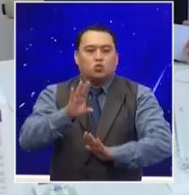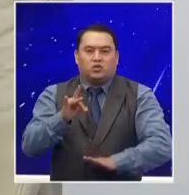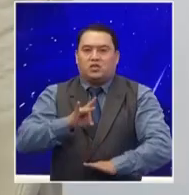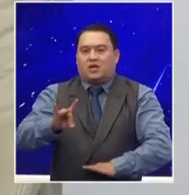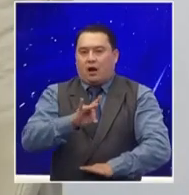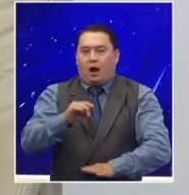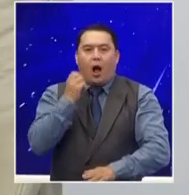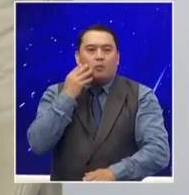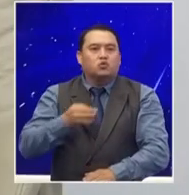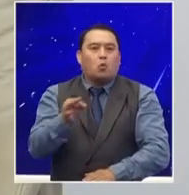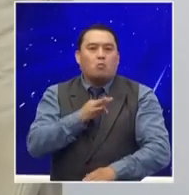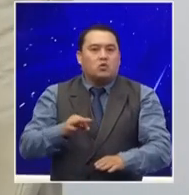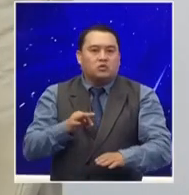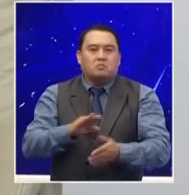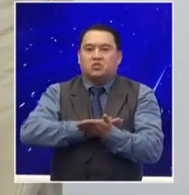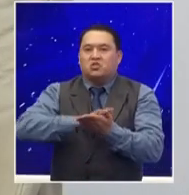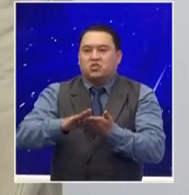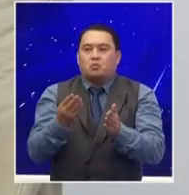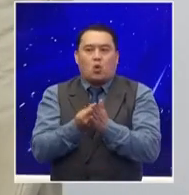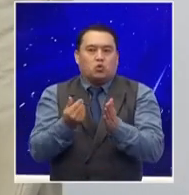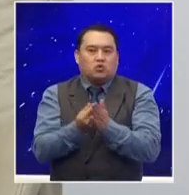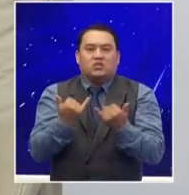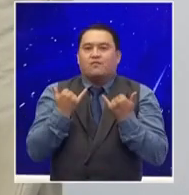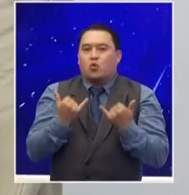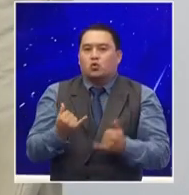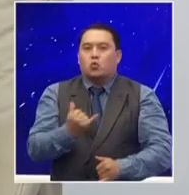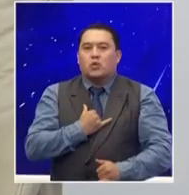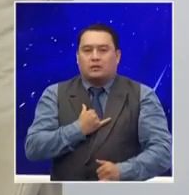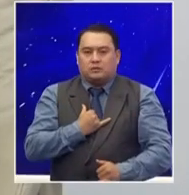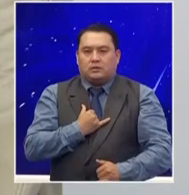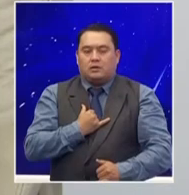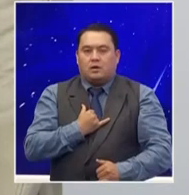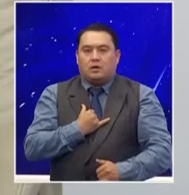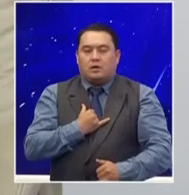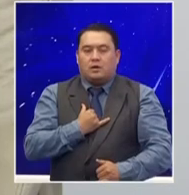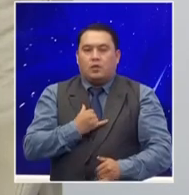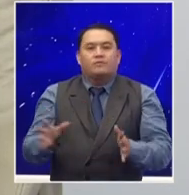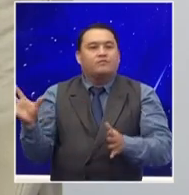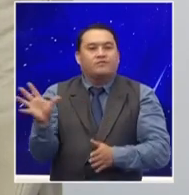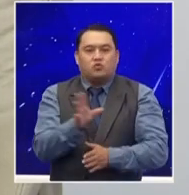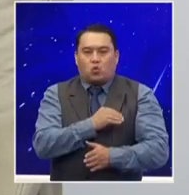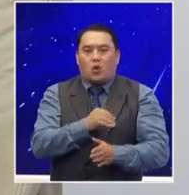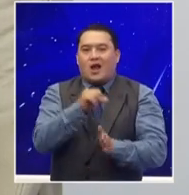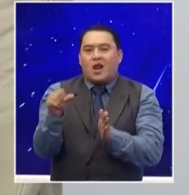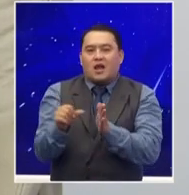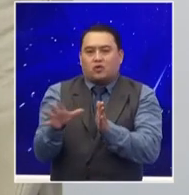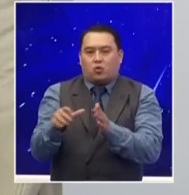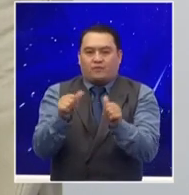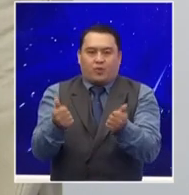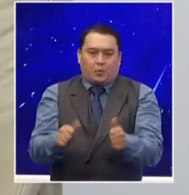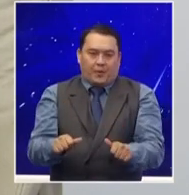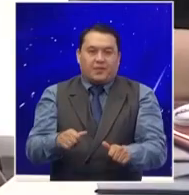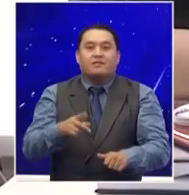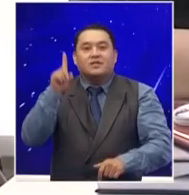республике. Вот, по открытости бюджетов на сегодняшний день уже все это происходит в электронном варианте.